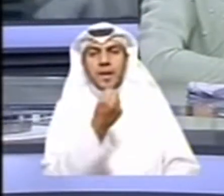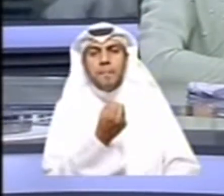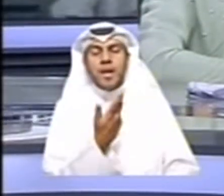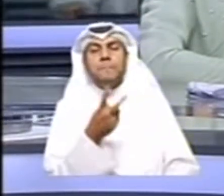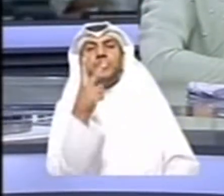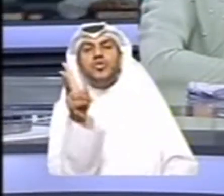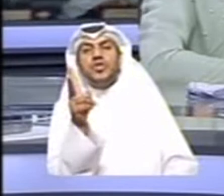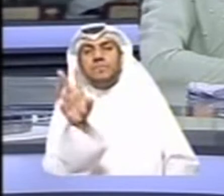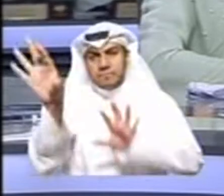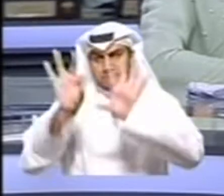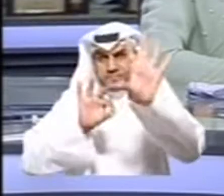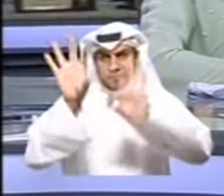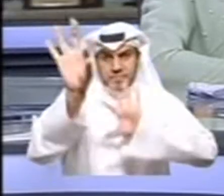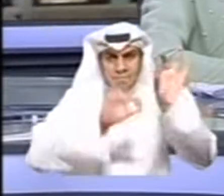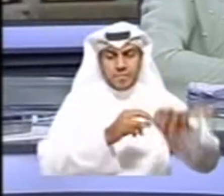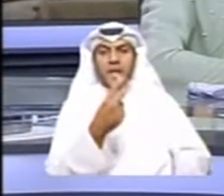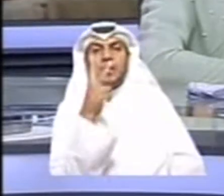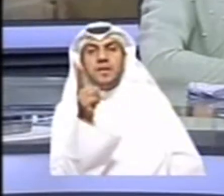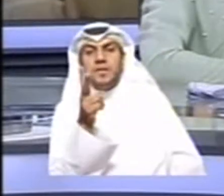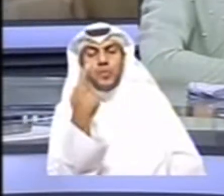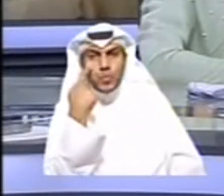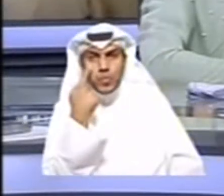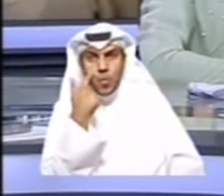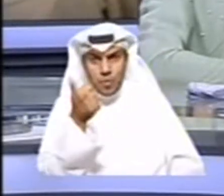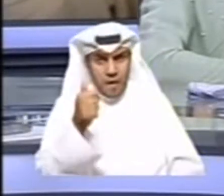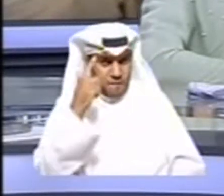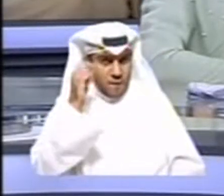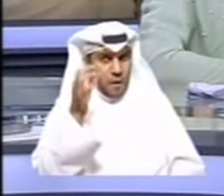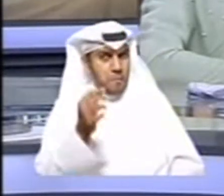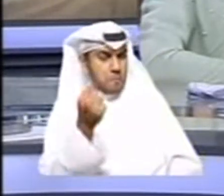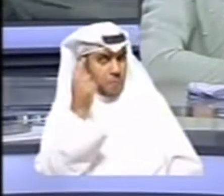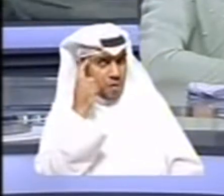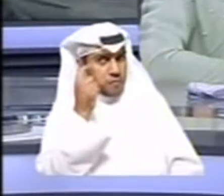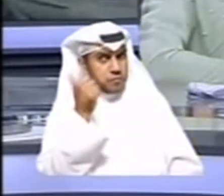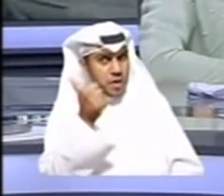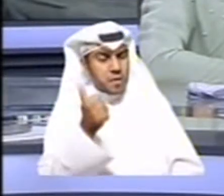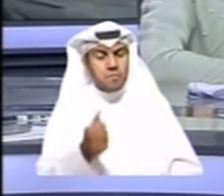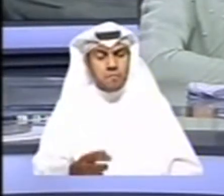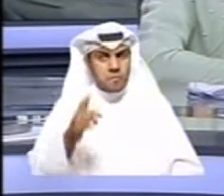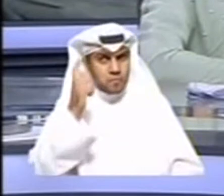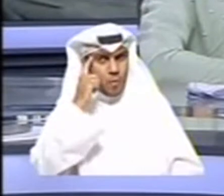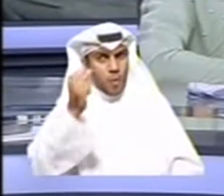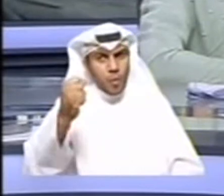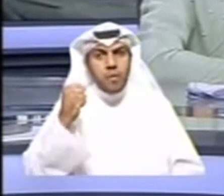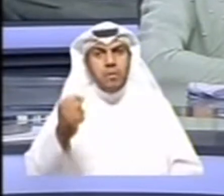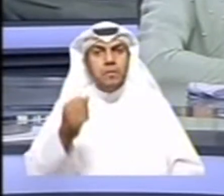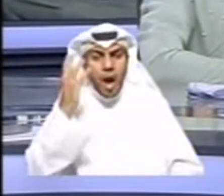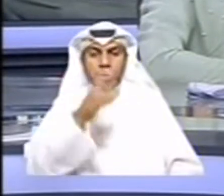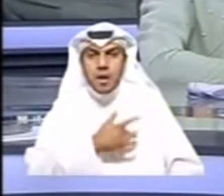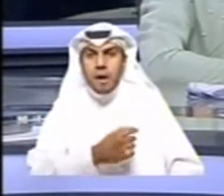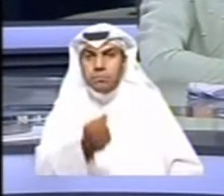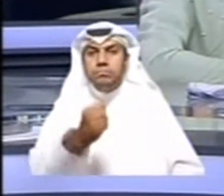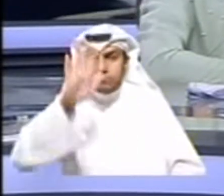من المعاقين يتم تدريبهم تدريب نوعي تأهيلا للوظيفة. دخول الجهات الحكومية بشراكة